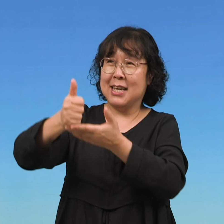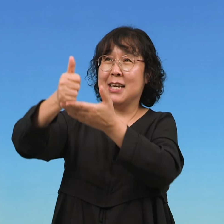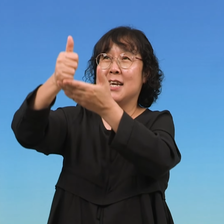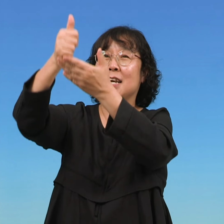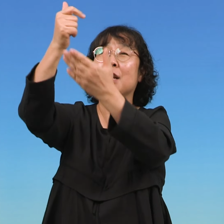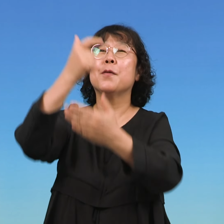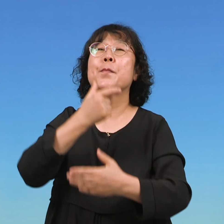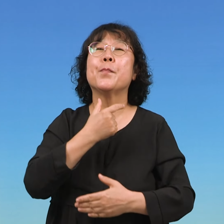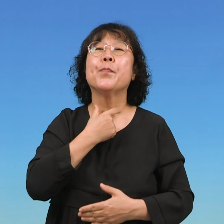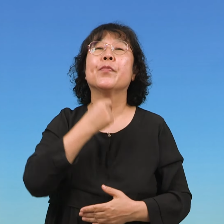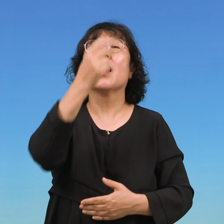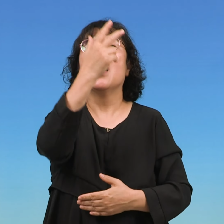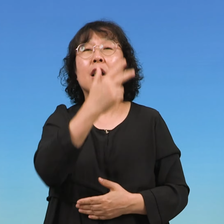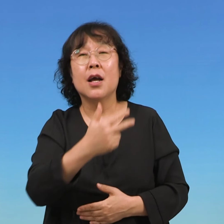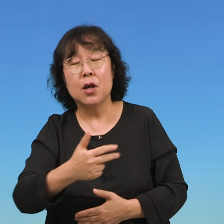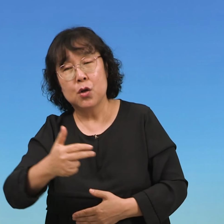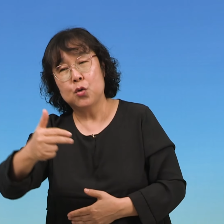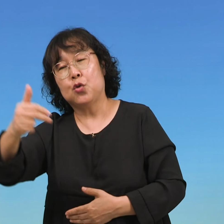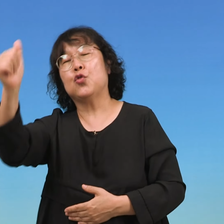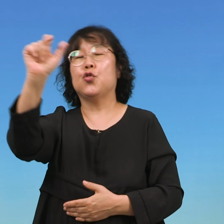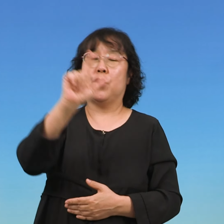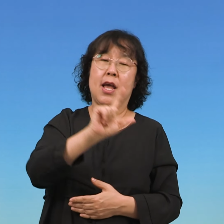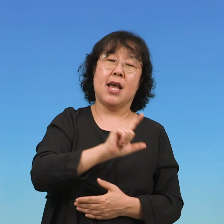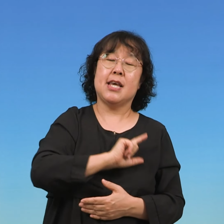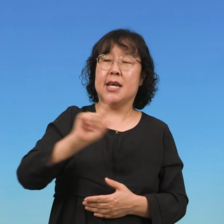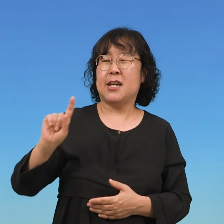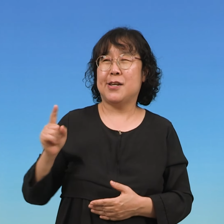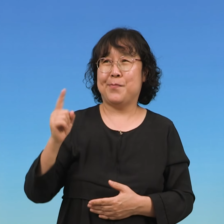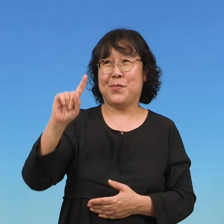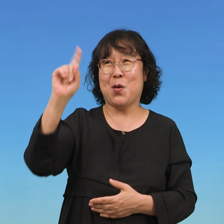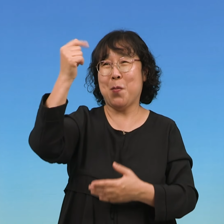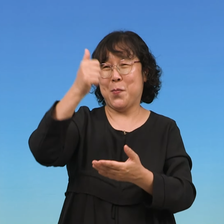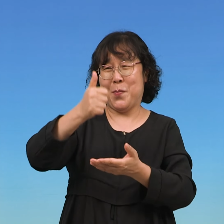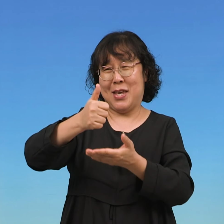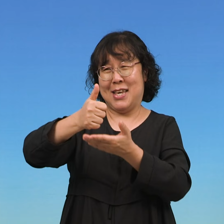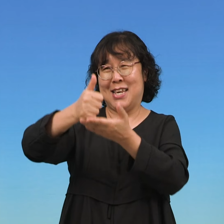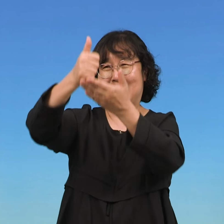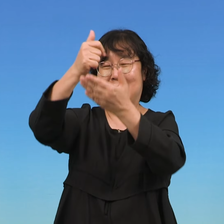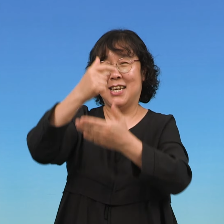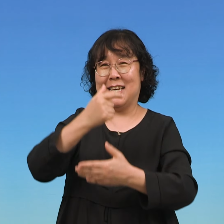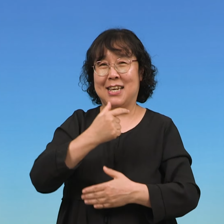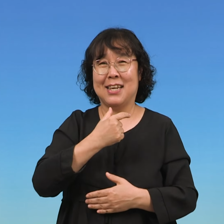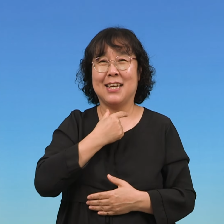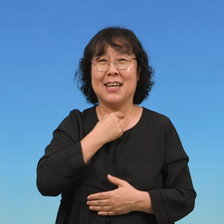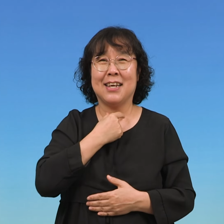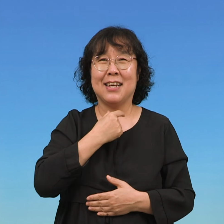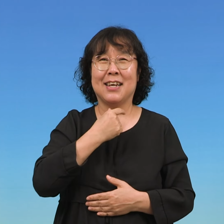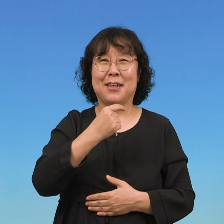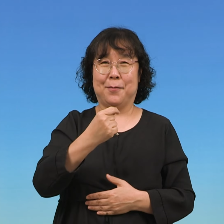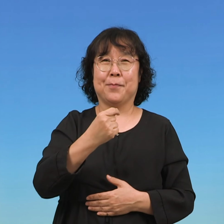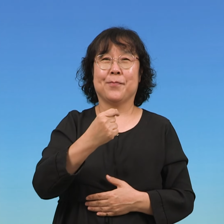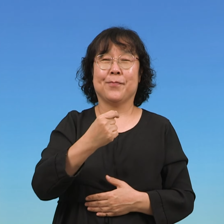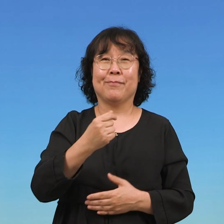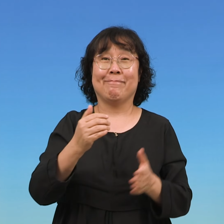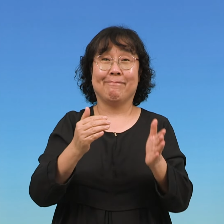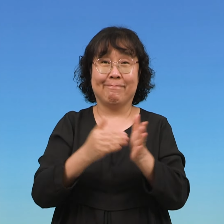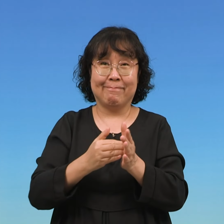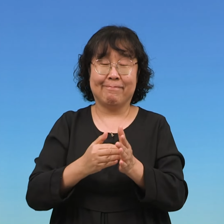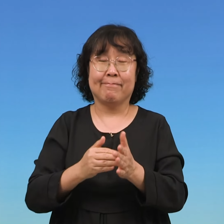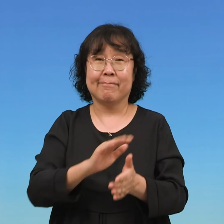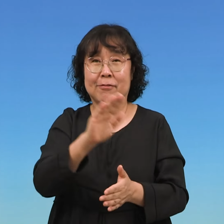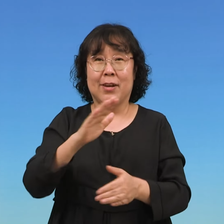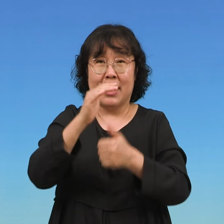길이 높 이 이런 높이 비 주의 이름도 길이